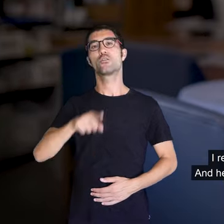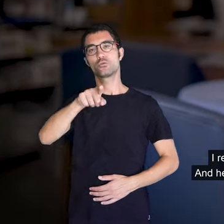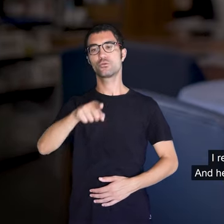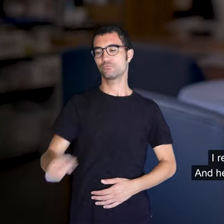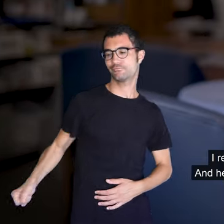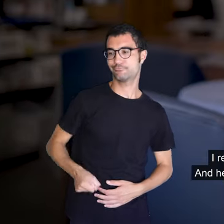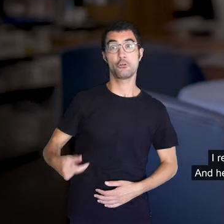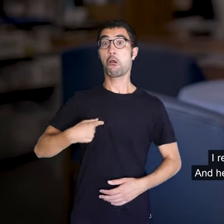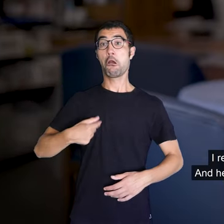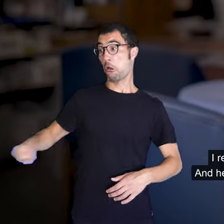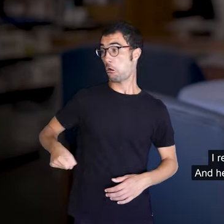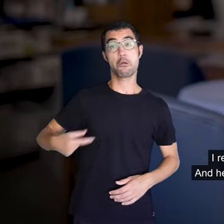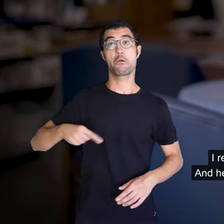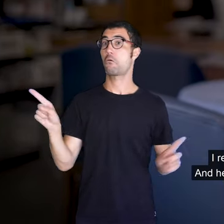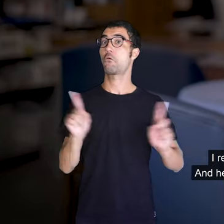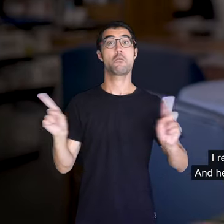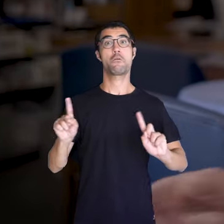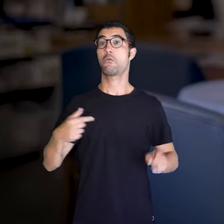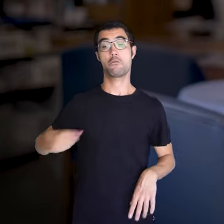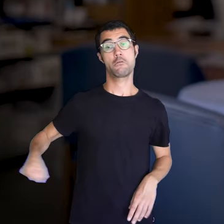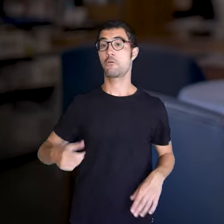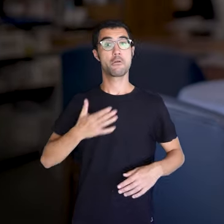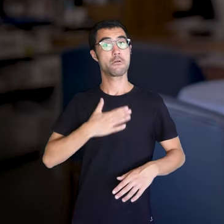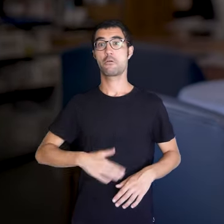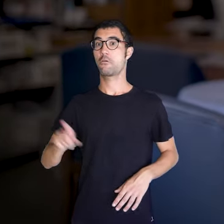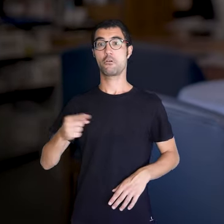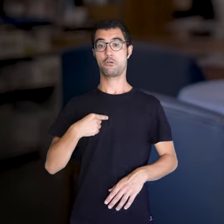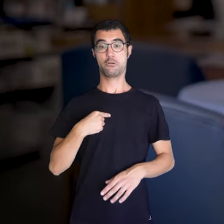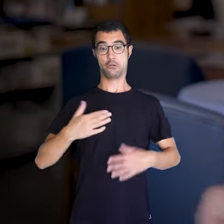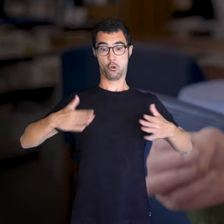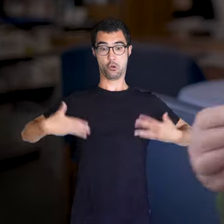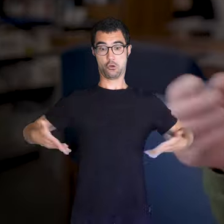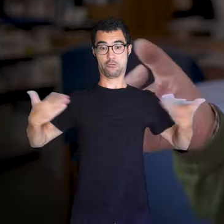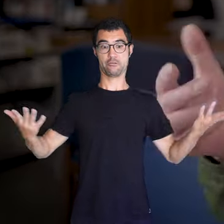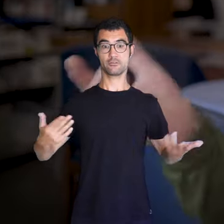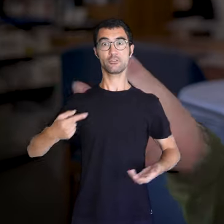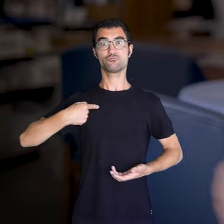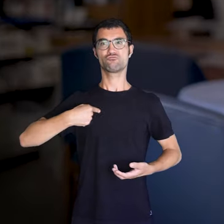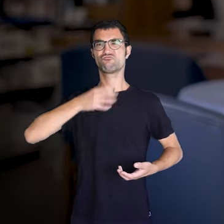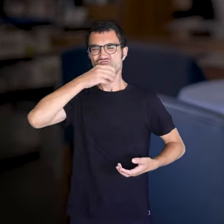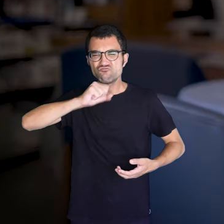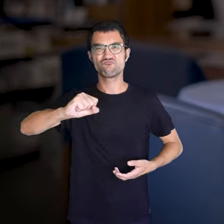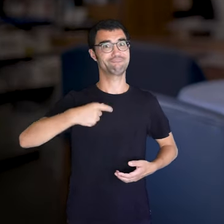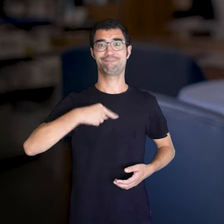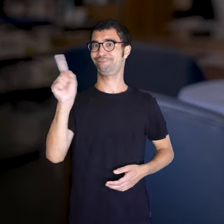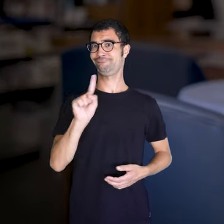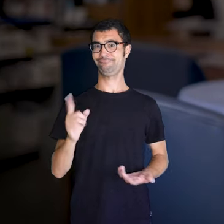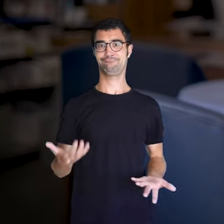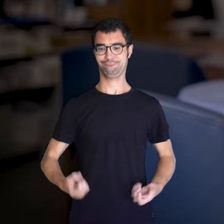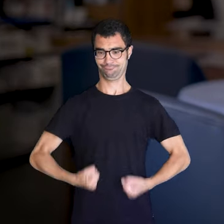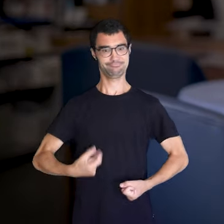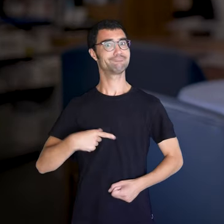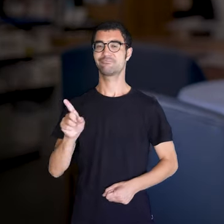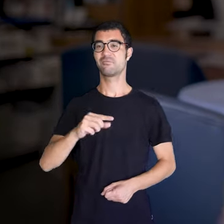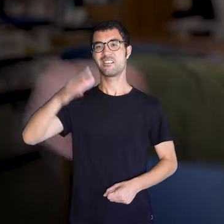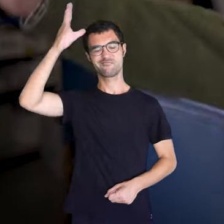Dic, no. Dic, mentre ell que tenc, jo no em poden estimar, jo era un jovenot, no tenia experiència, l'home. I se'n